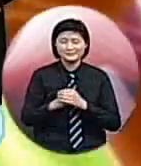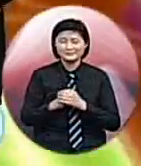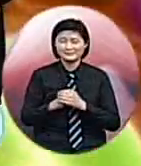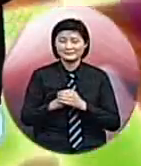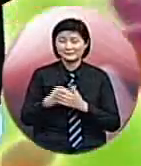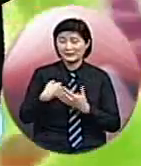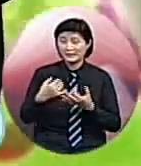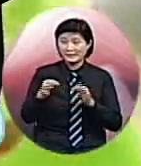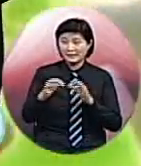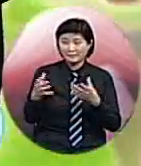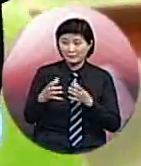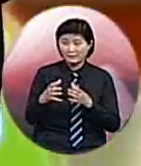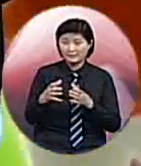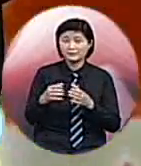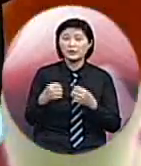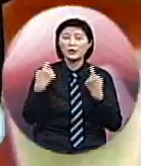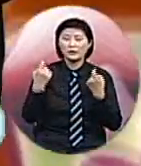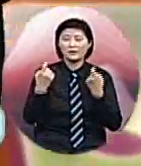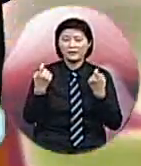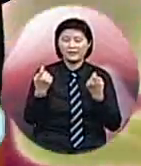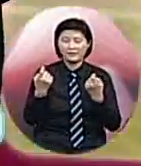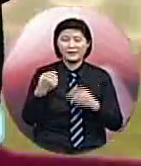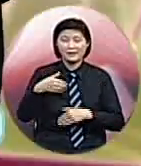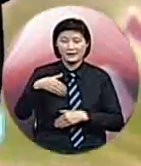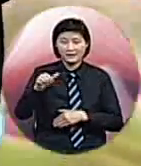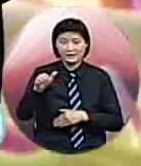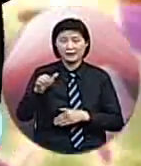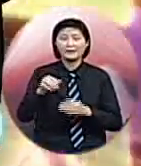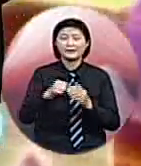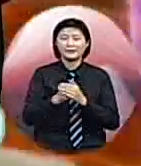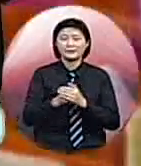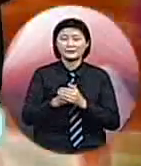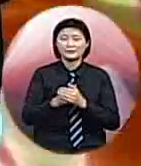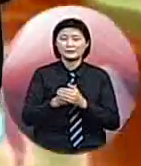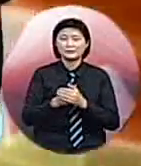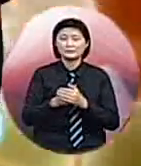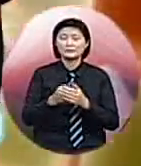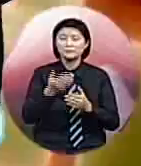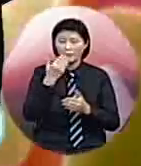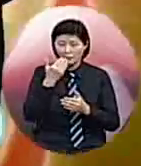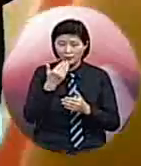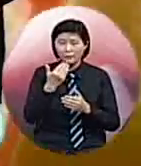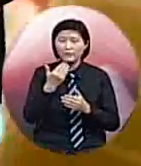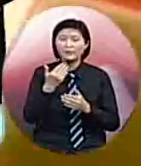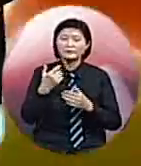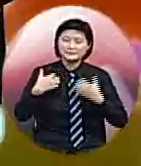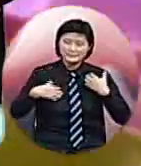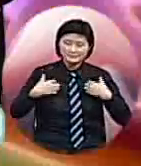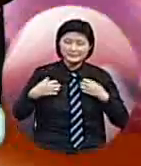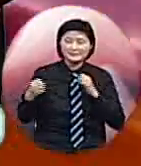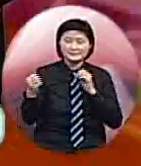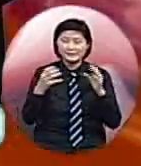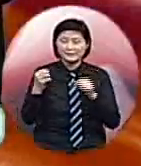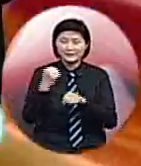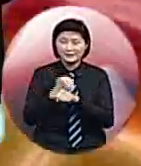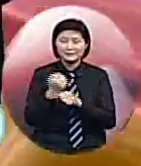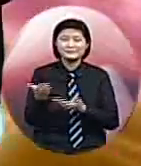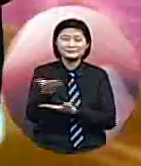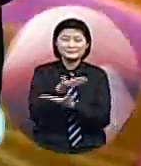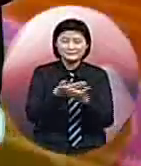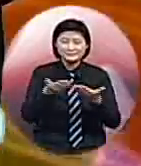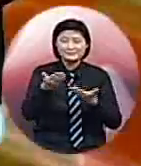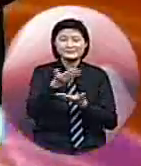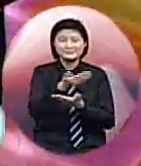예. 이제 놀러 가서 그 참석해서 식사하고 즐겁게 얘기하고 예. 나누고